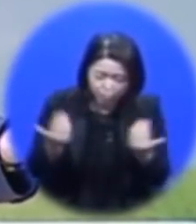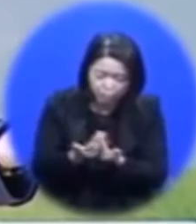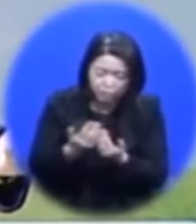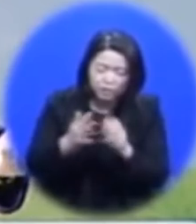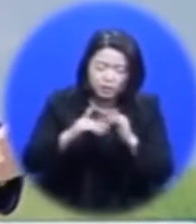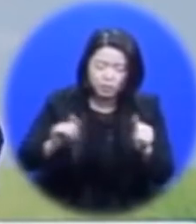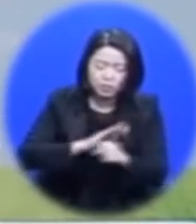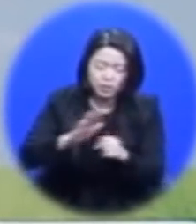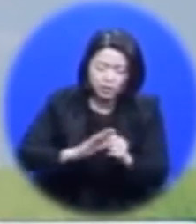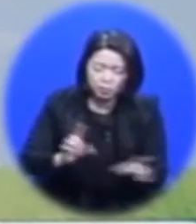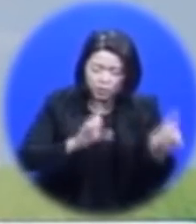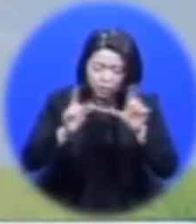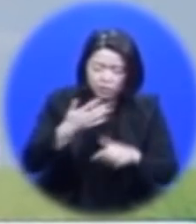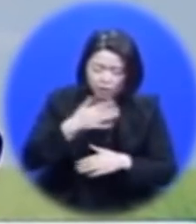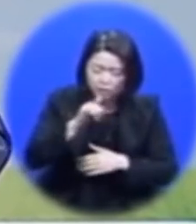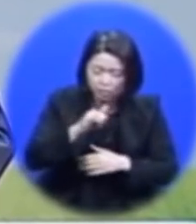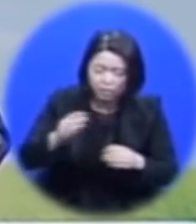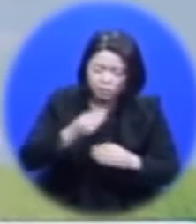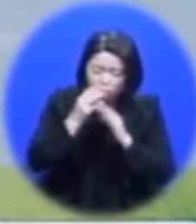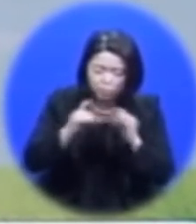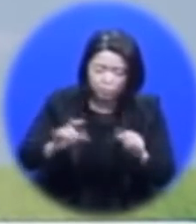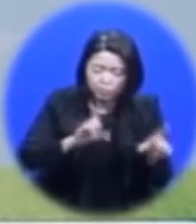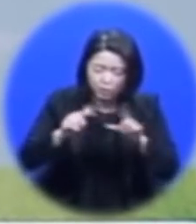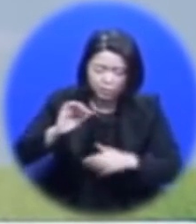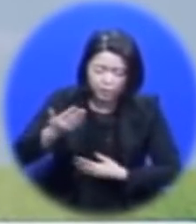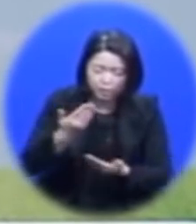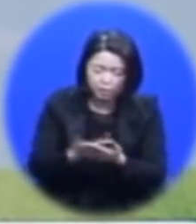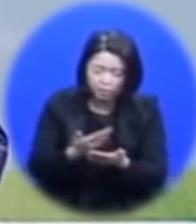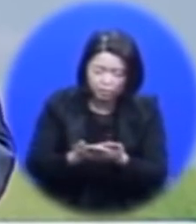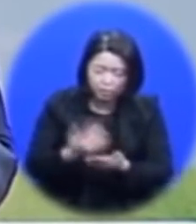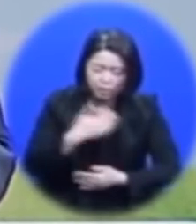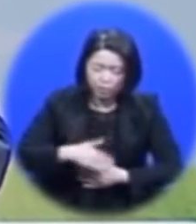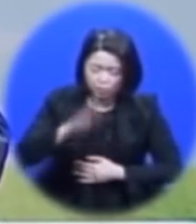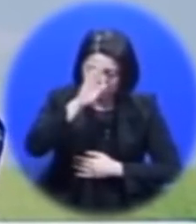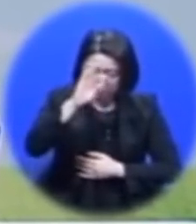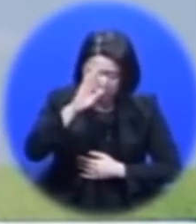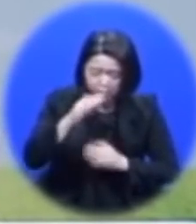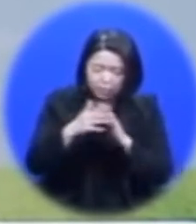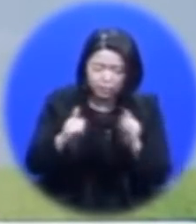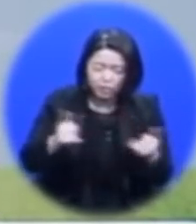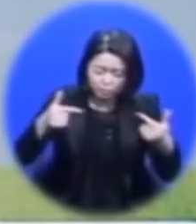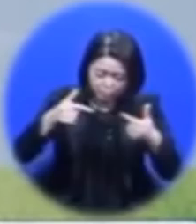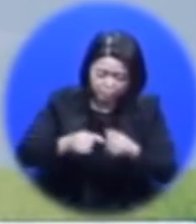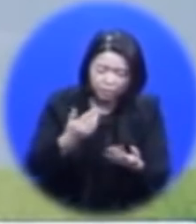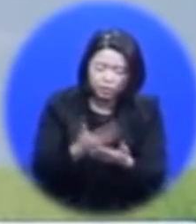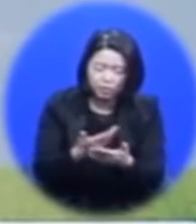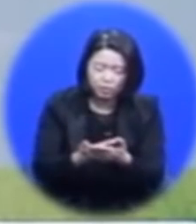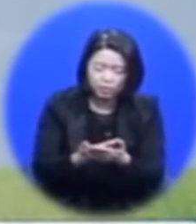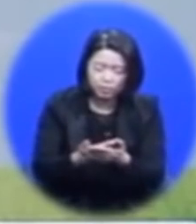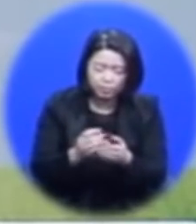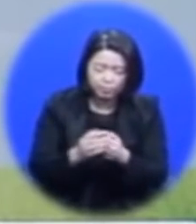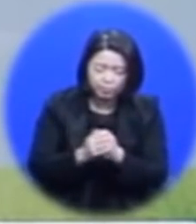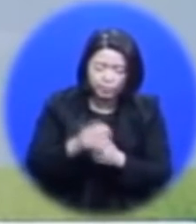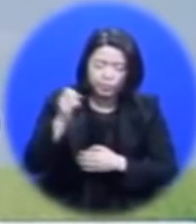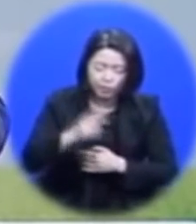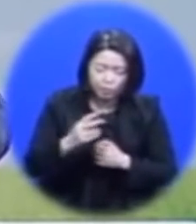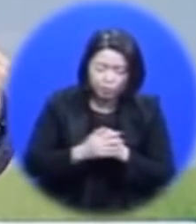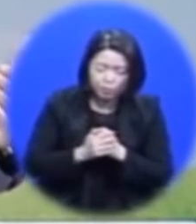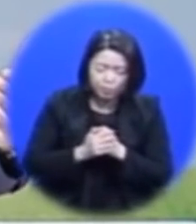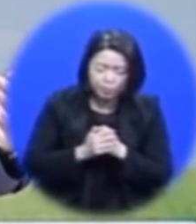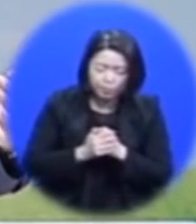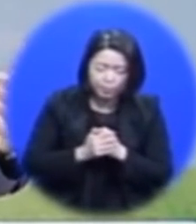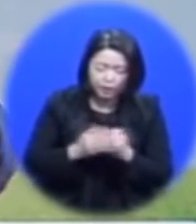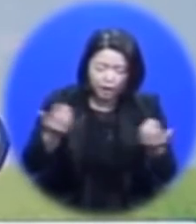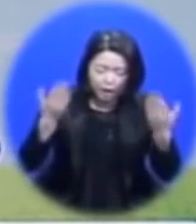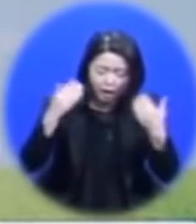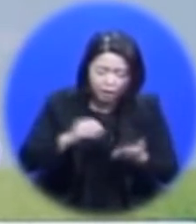사는 성도들의 삶이 되게 해주소서. 육신의 병든 이들을 치료하시고 또 입시를 든